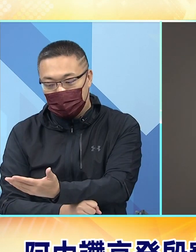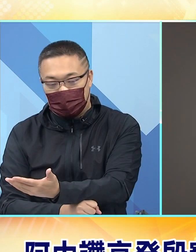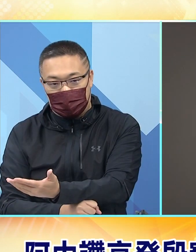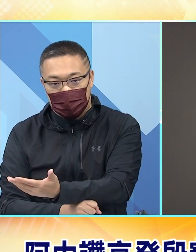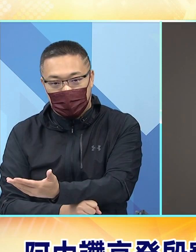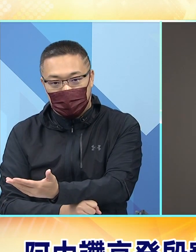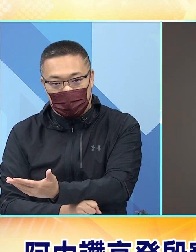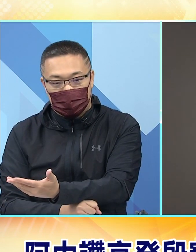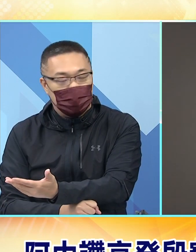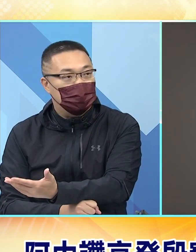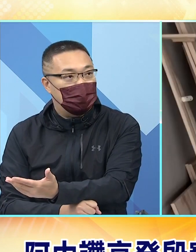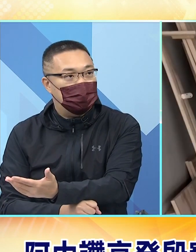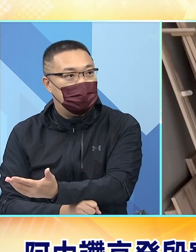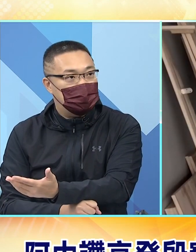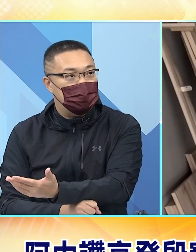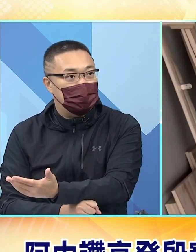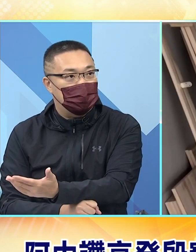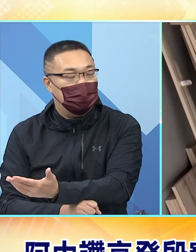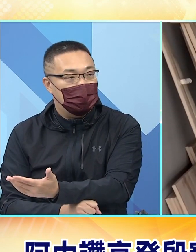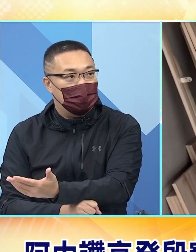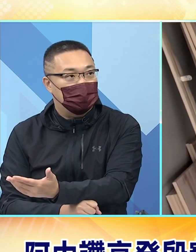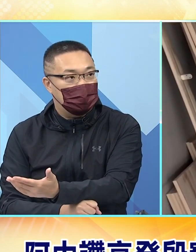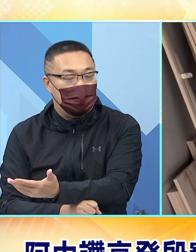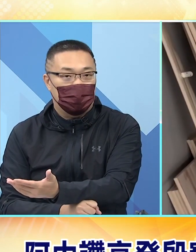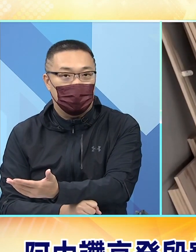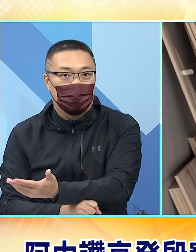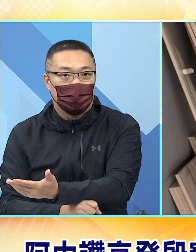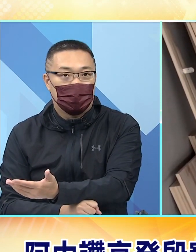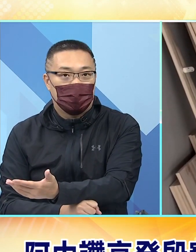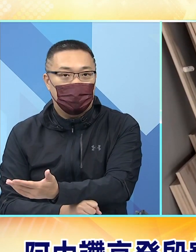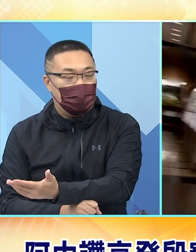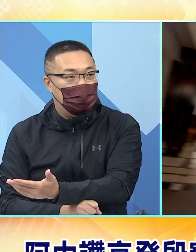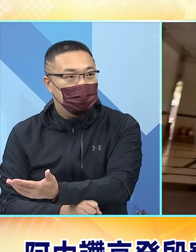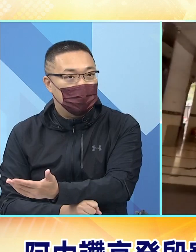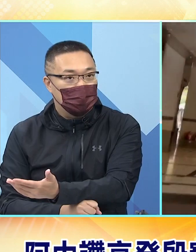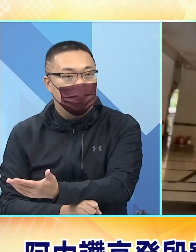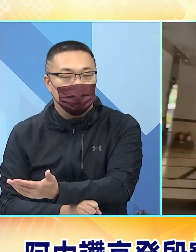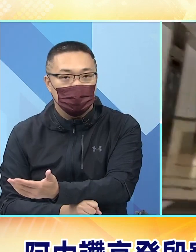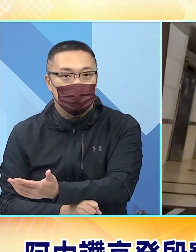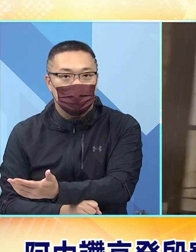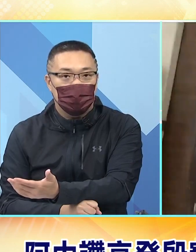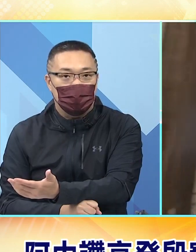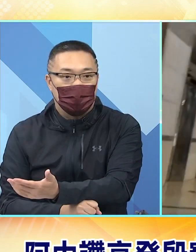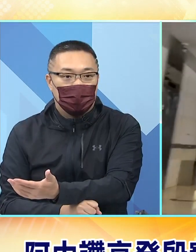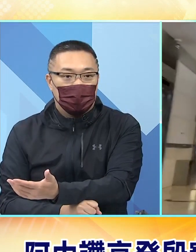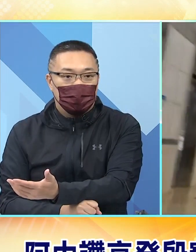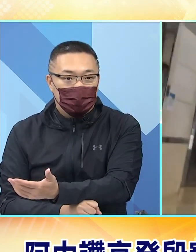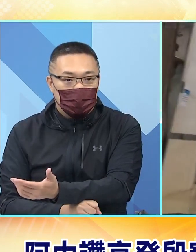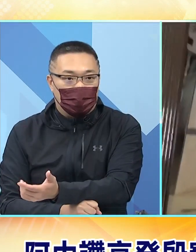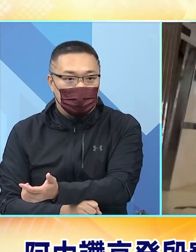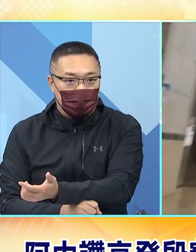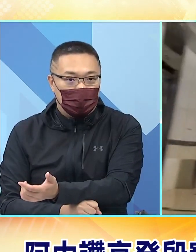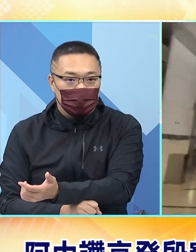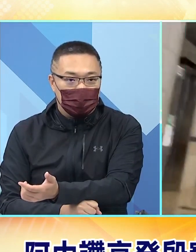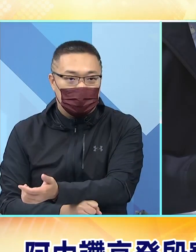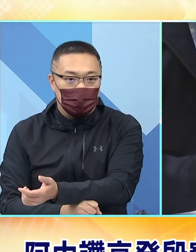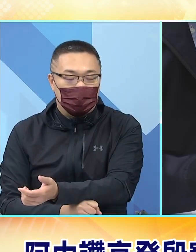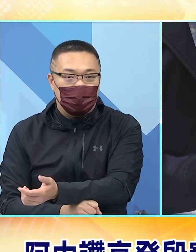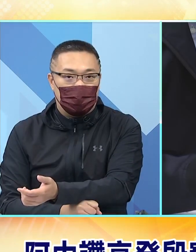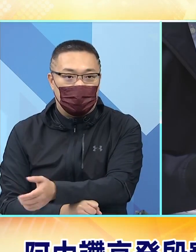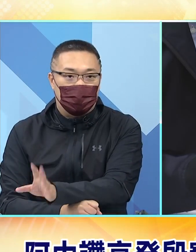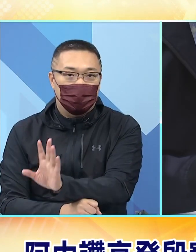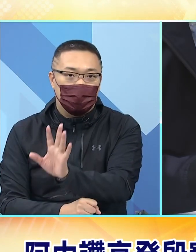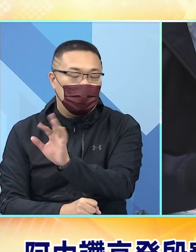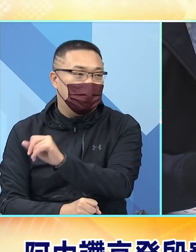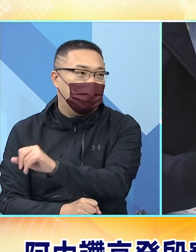卫福部的单，保证5月31号货要到。欸，那我们就直接问，如果这家公司真有这